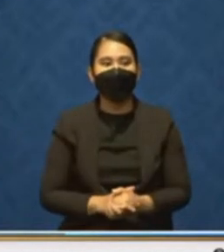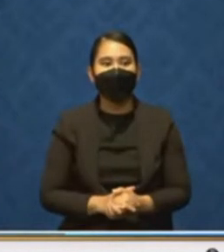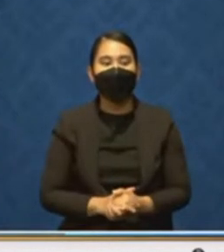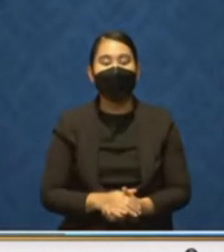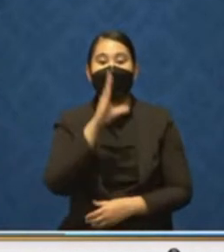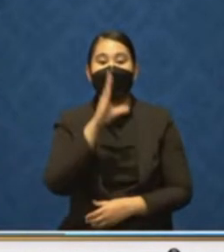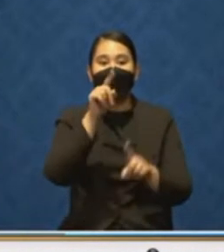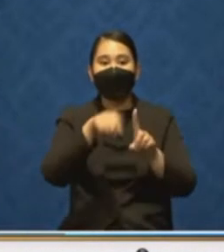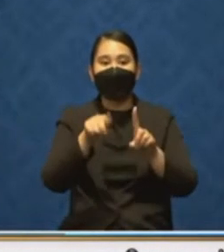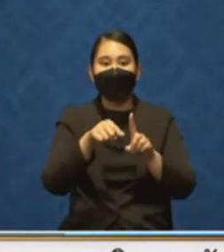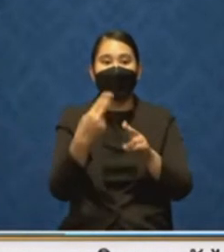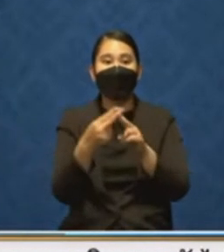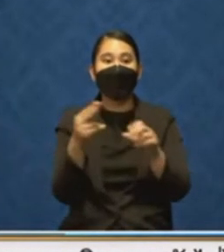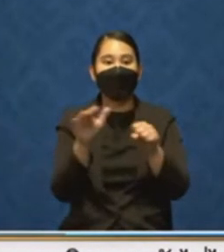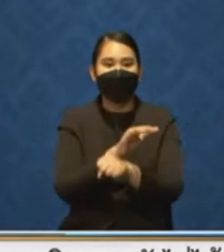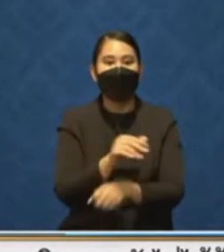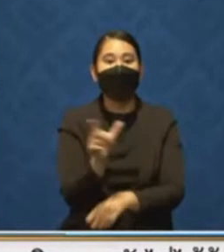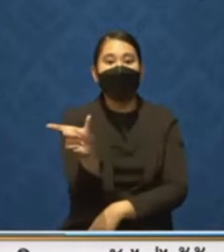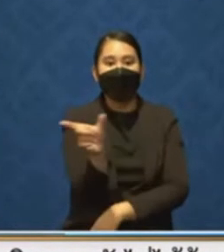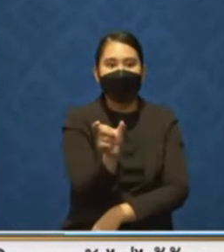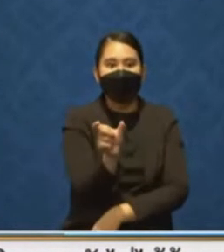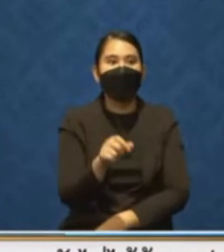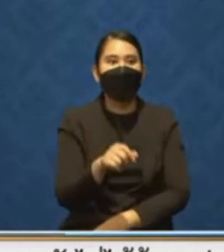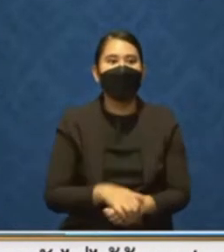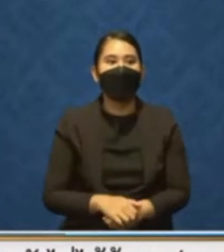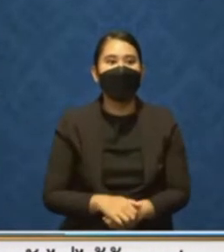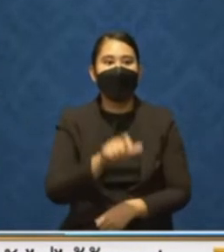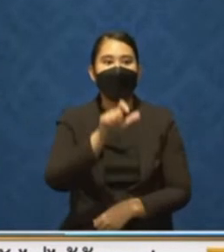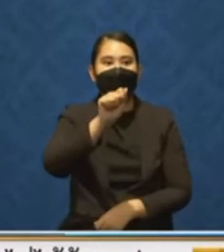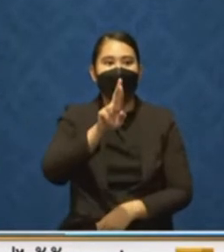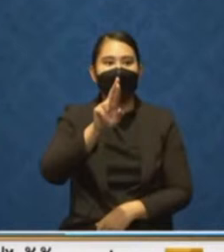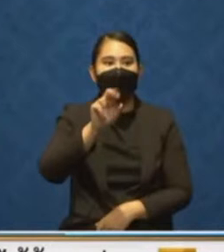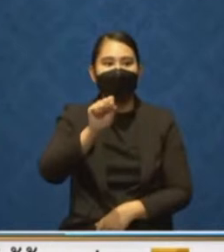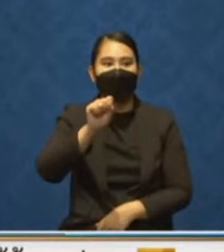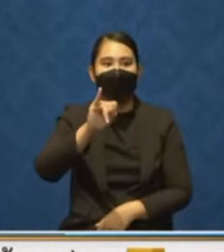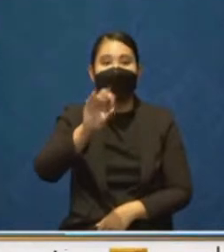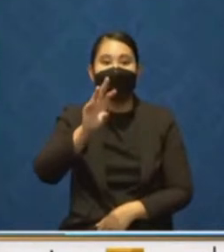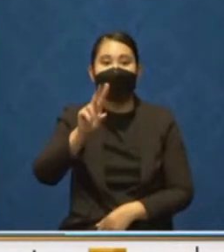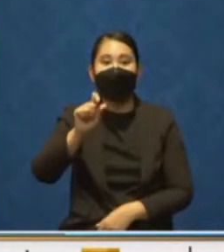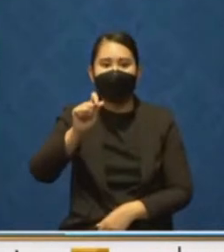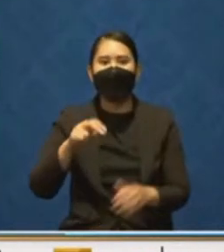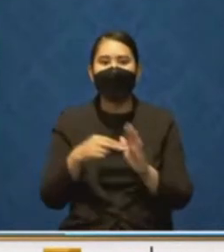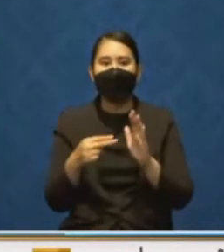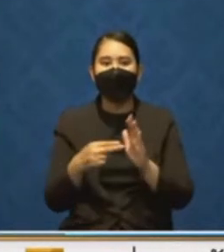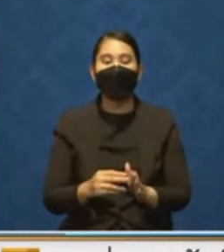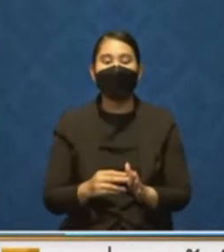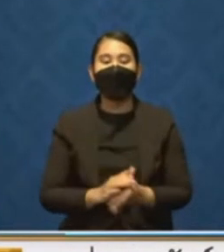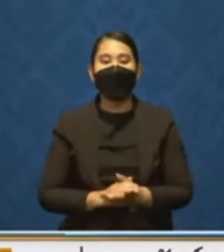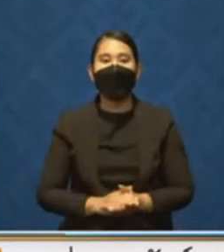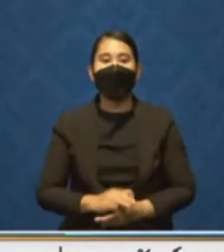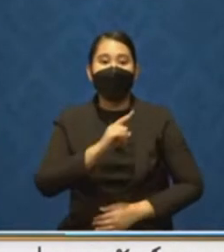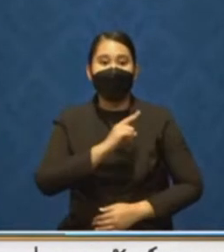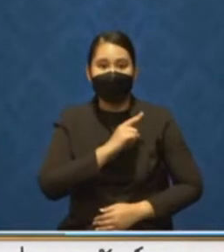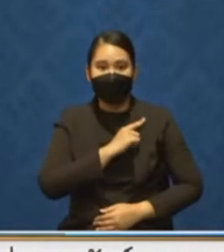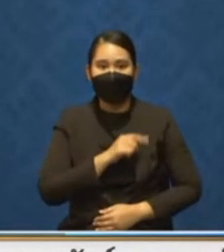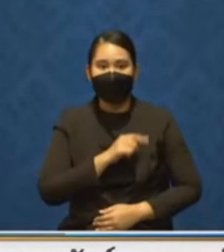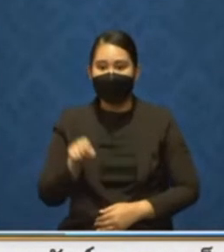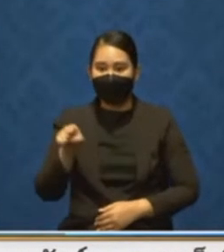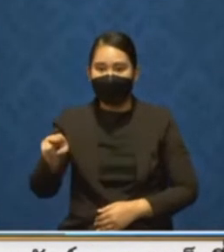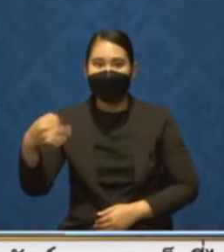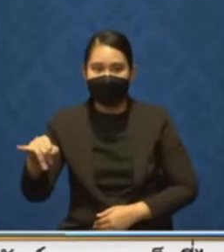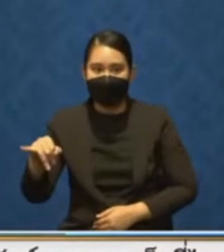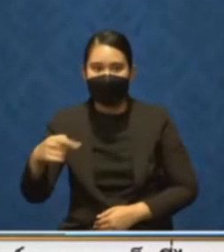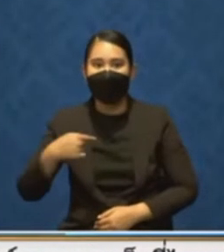Internationalลี่รอง 4sความรับผิดชอบของรัฐหนึ่งต่อความผิดของอีกรัฐ